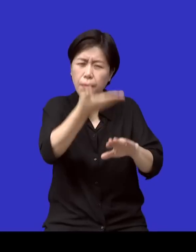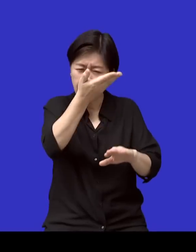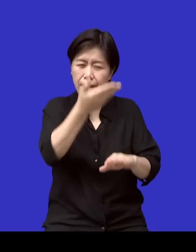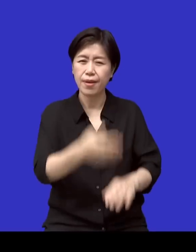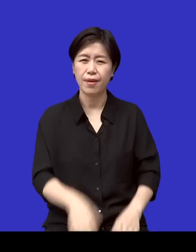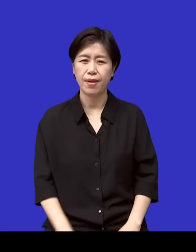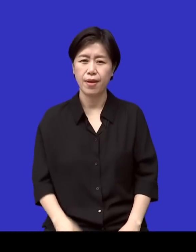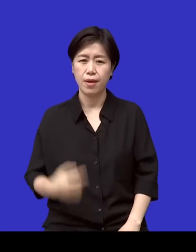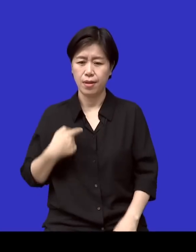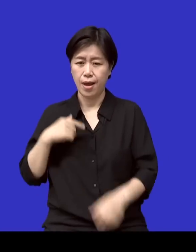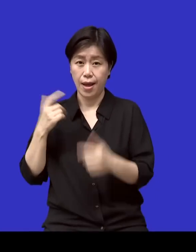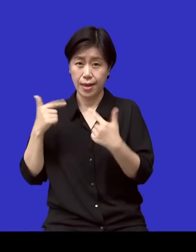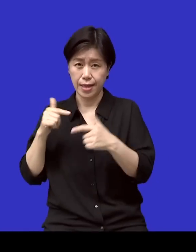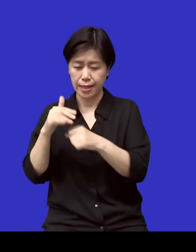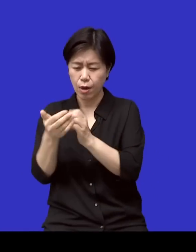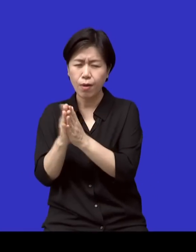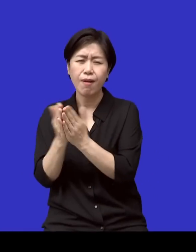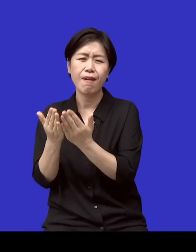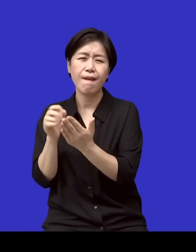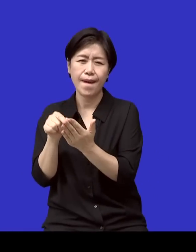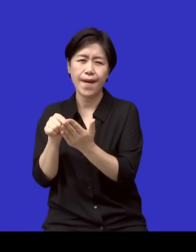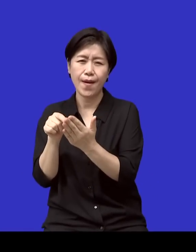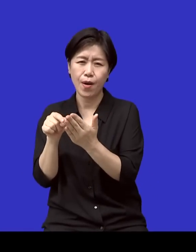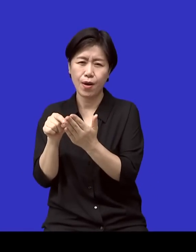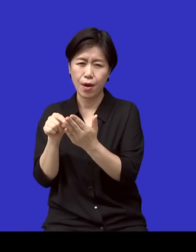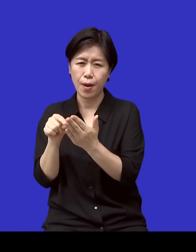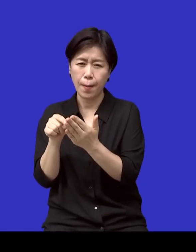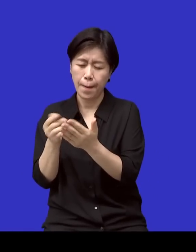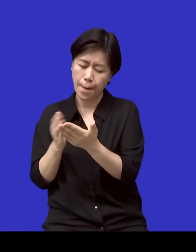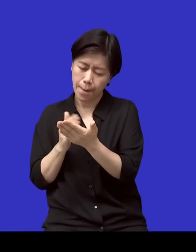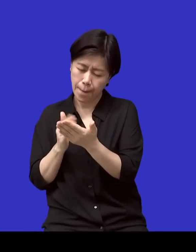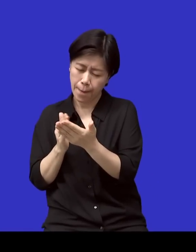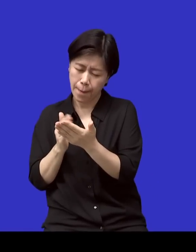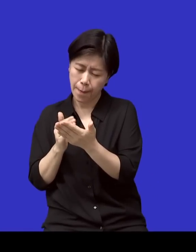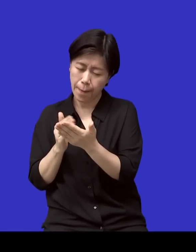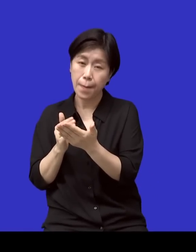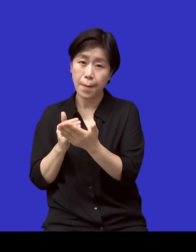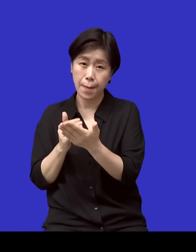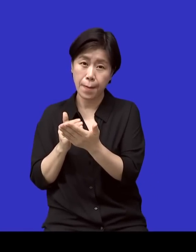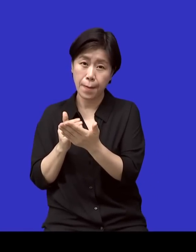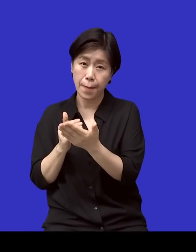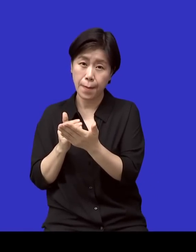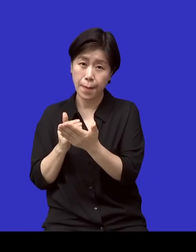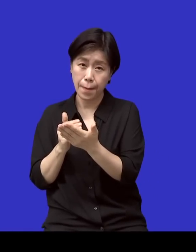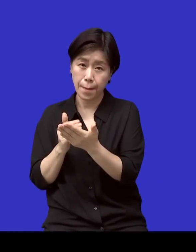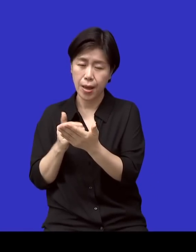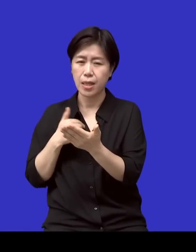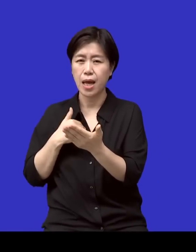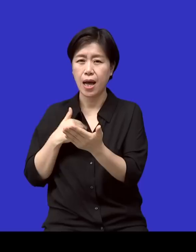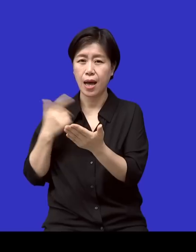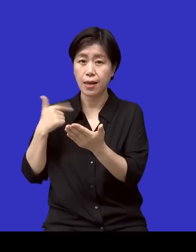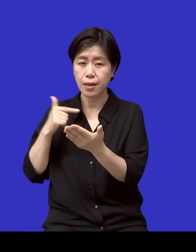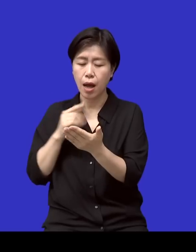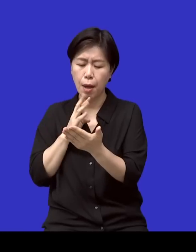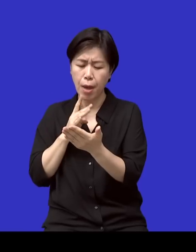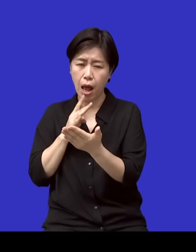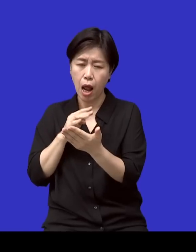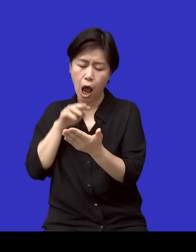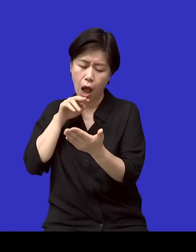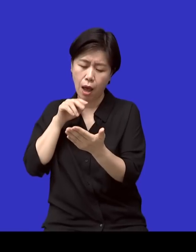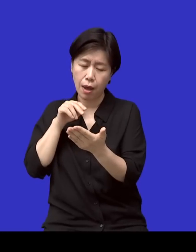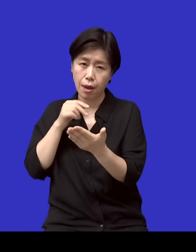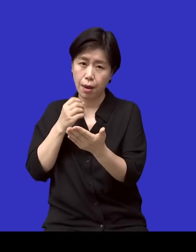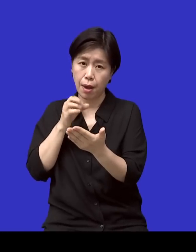제가 항상 성경책을 요만한 거를 갖고 다니면서 네. 이제 제가 말씀을 읽으면서 묵상을 하다 보니까